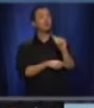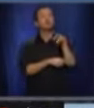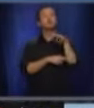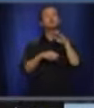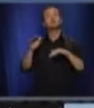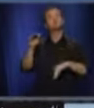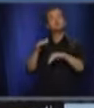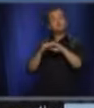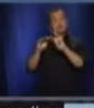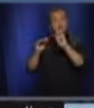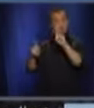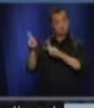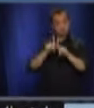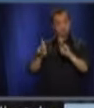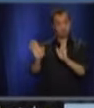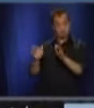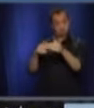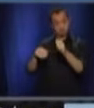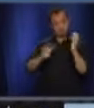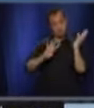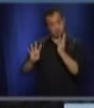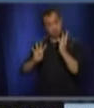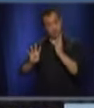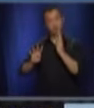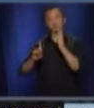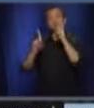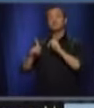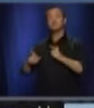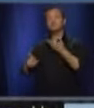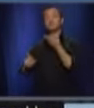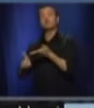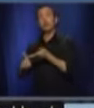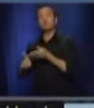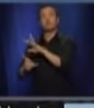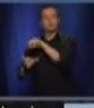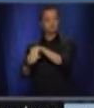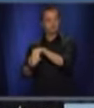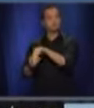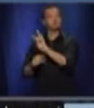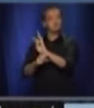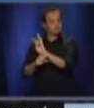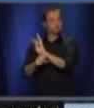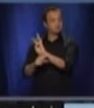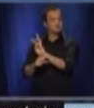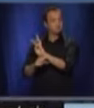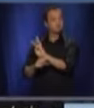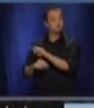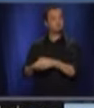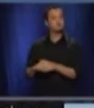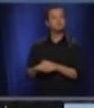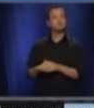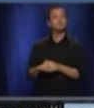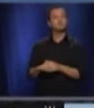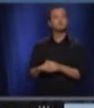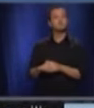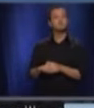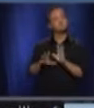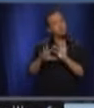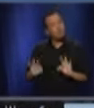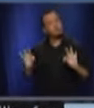Alors, dans les résidences pour personnes âgées, le maximum sera de 6 personnes. C'est très important, le nombre de visites autorisées est de